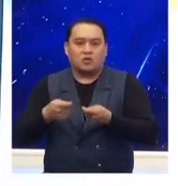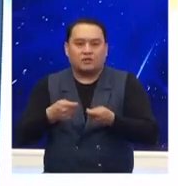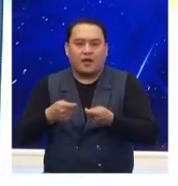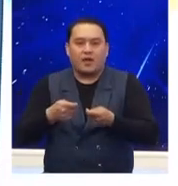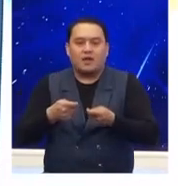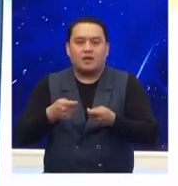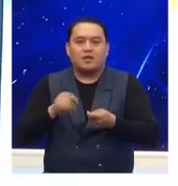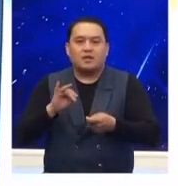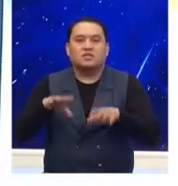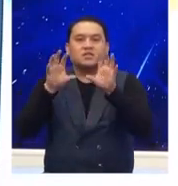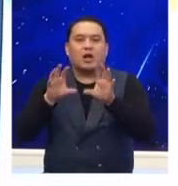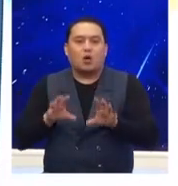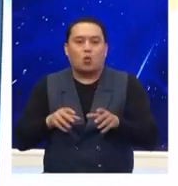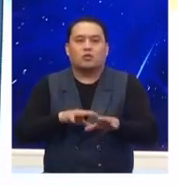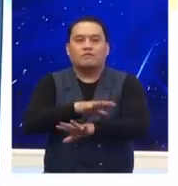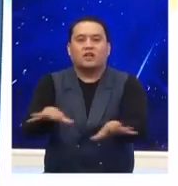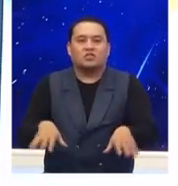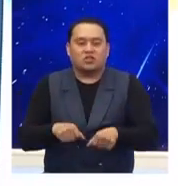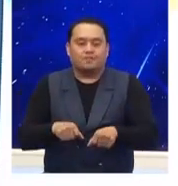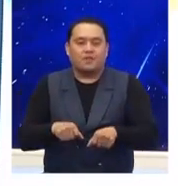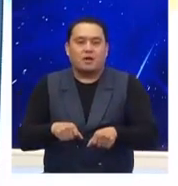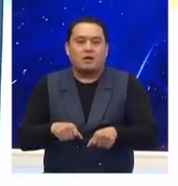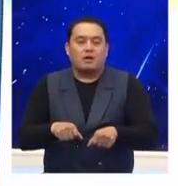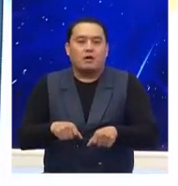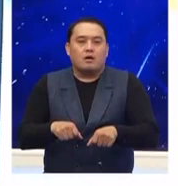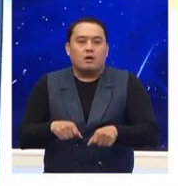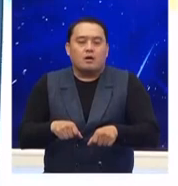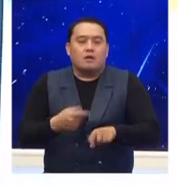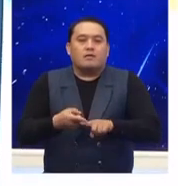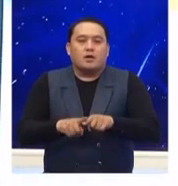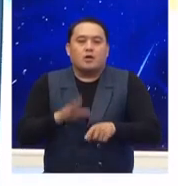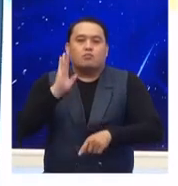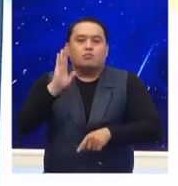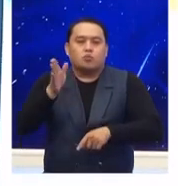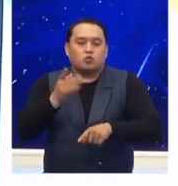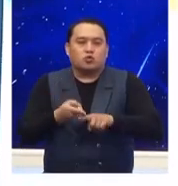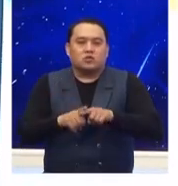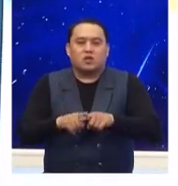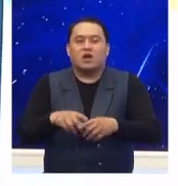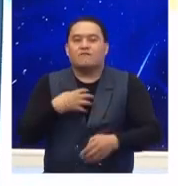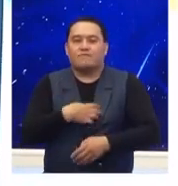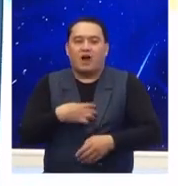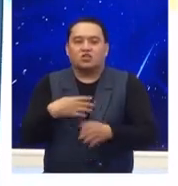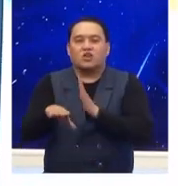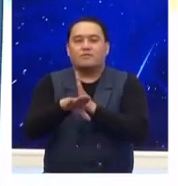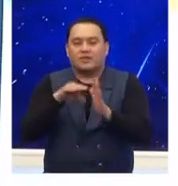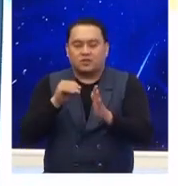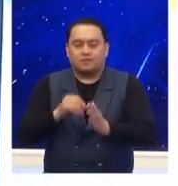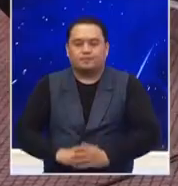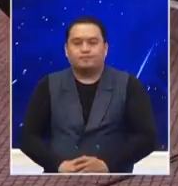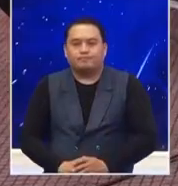и, конечно же, законодательной власти. Поэтому предстоящие выборы особенно важны для всего